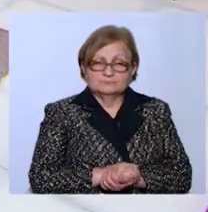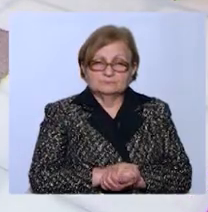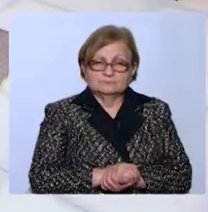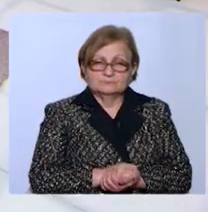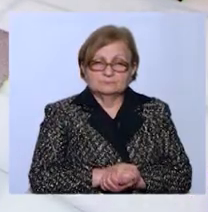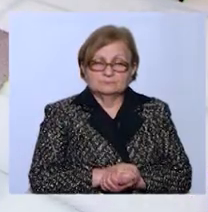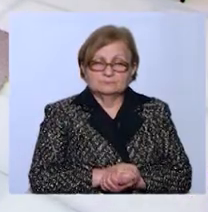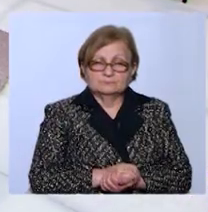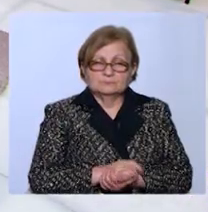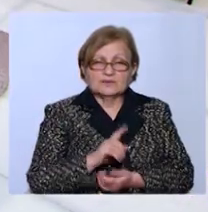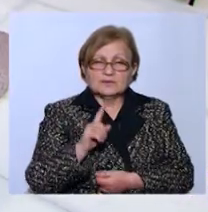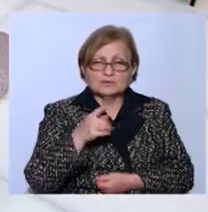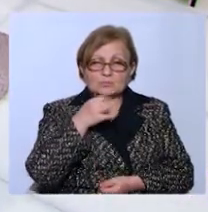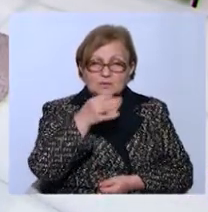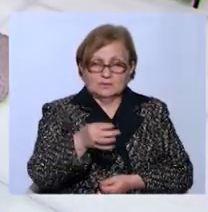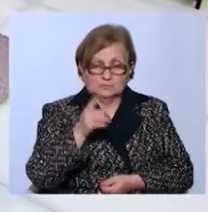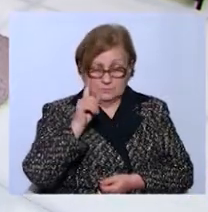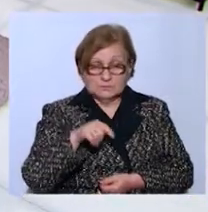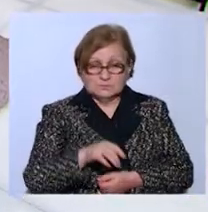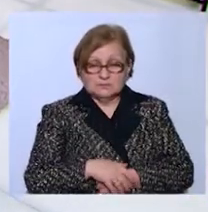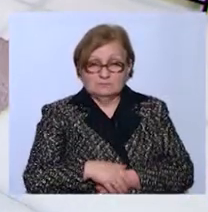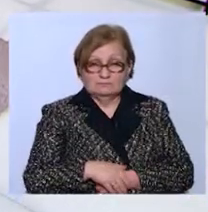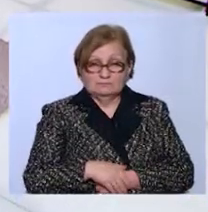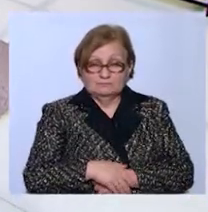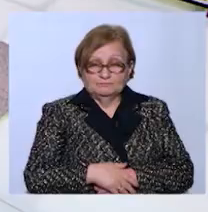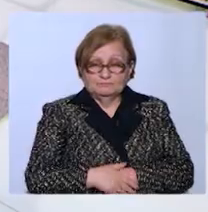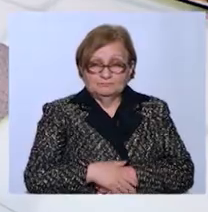ეს ატომ გეუნებით, იცით, რომ ჩვენ